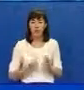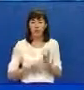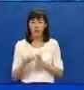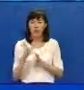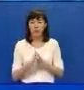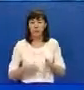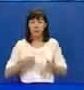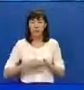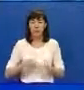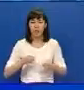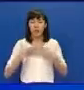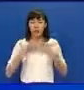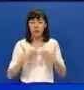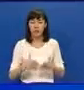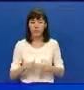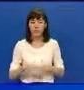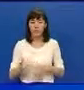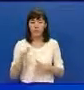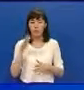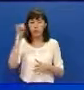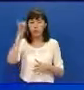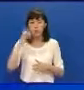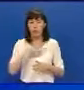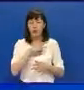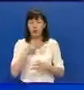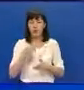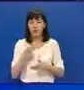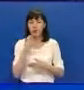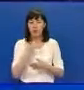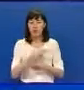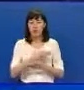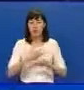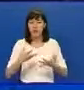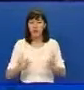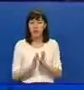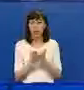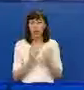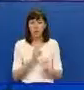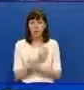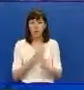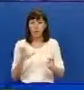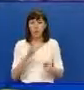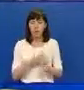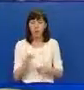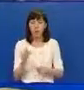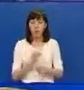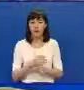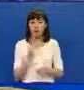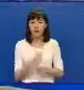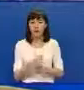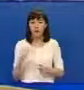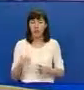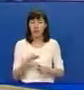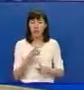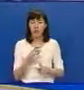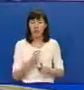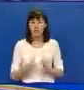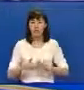қасиетті мейрамда мал сойып, ет таратты. Бір топ оқушыға діни кітаптар сыйға тартылды. Сондай ақ адамзатты имандылыққа